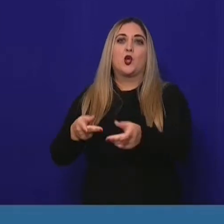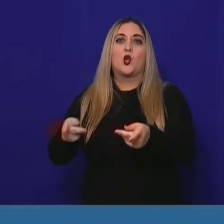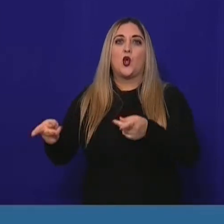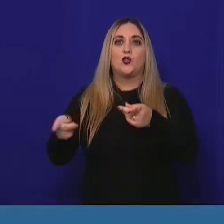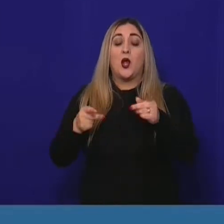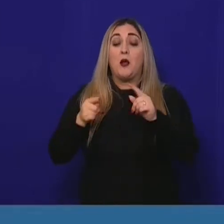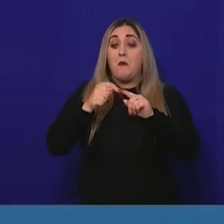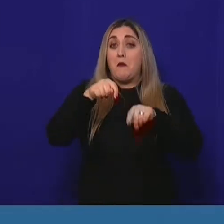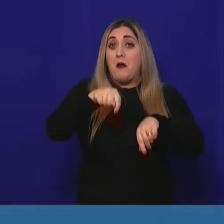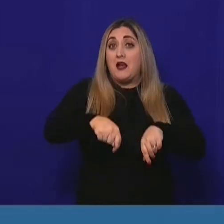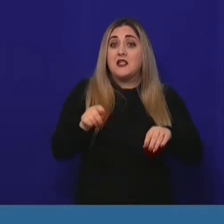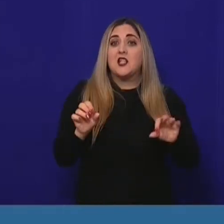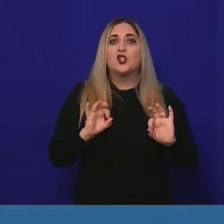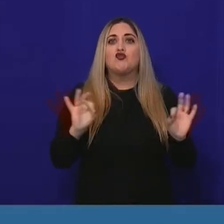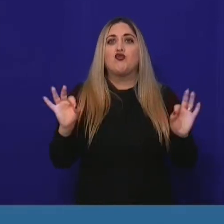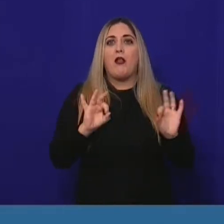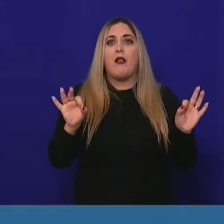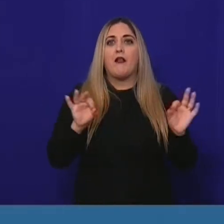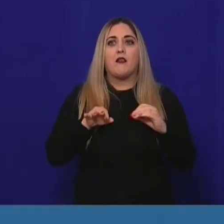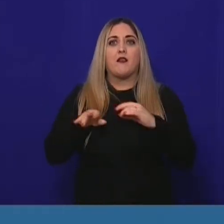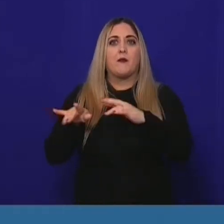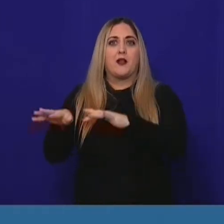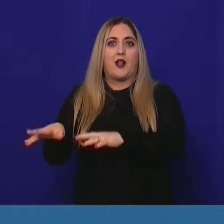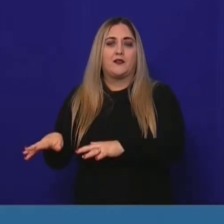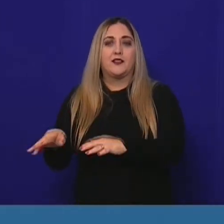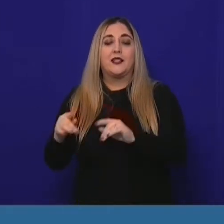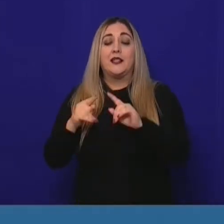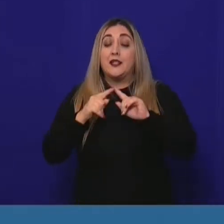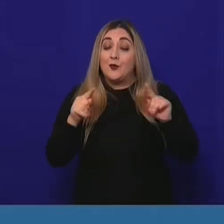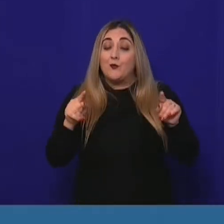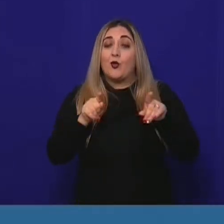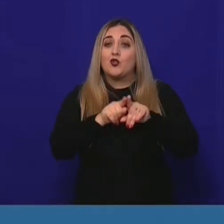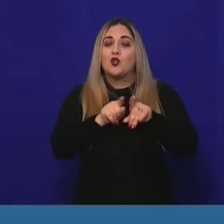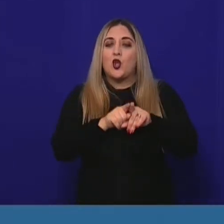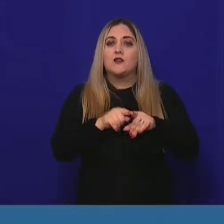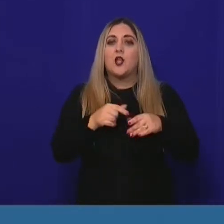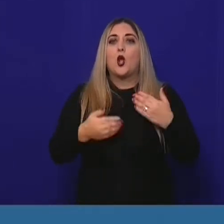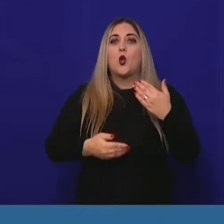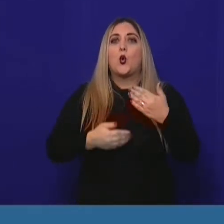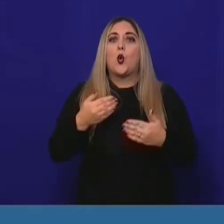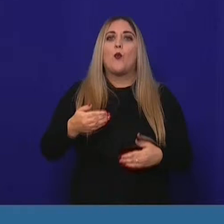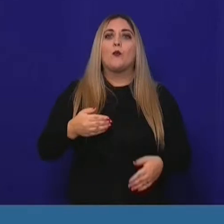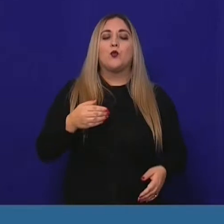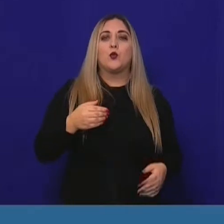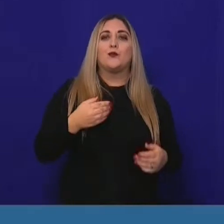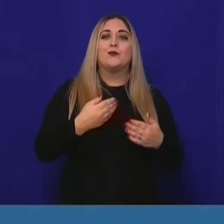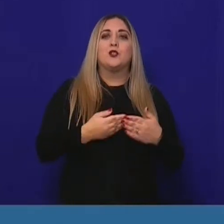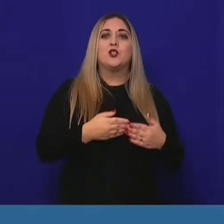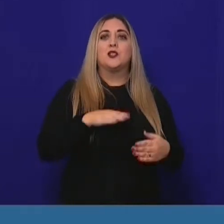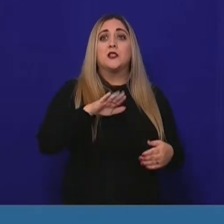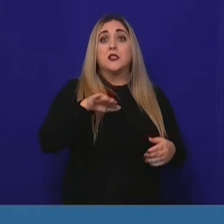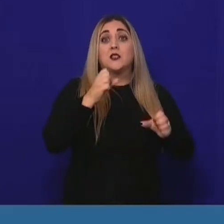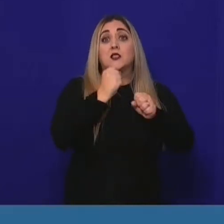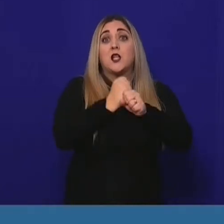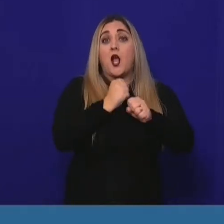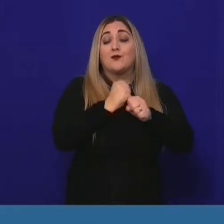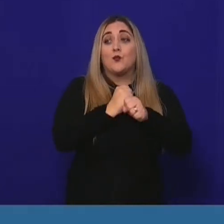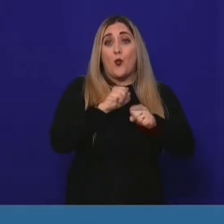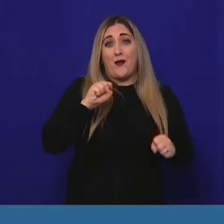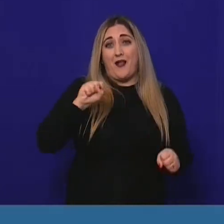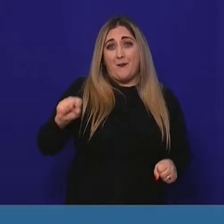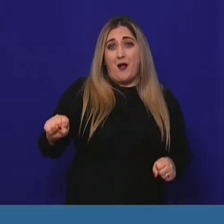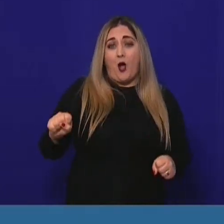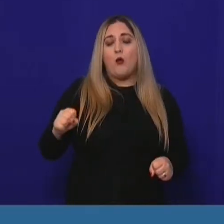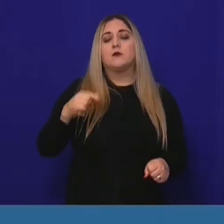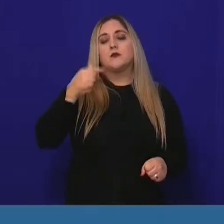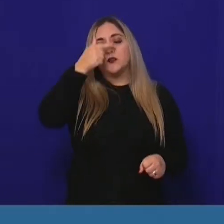ma għandna l-ebda każijiet li huma attivi, però xorta aħna nibqgħu nagħmlu inkoraġġiment biex dawn in-nies li jaħdmu f'dawn iċ-ċentri